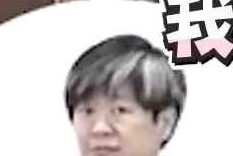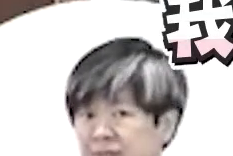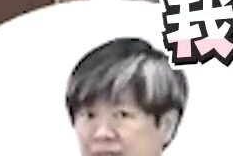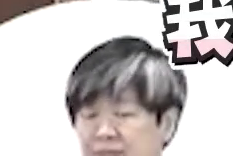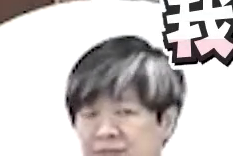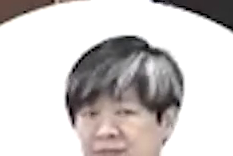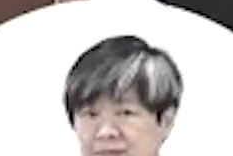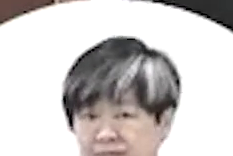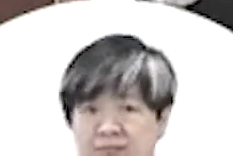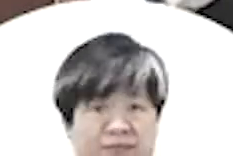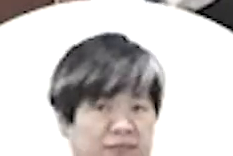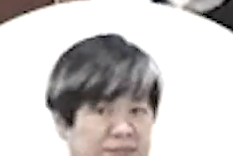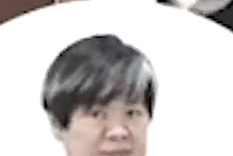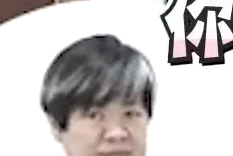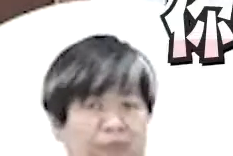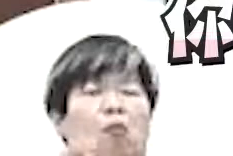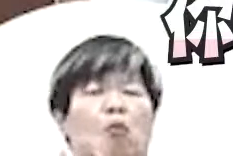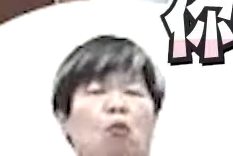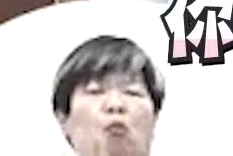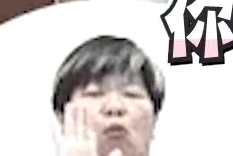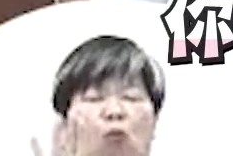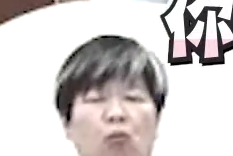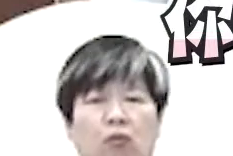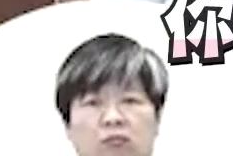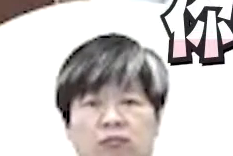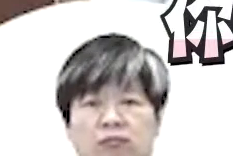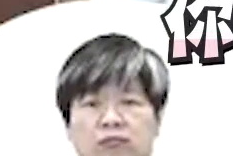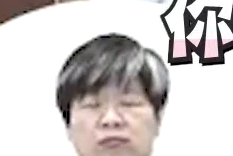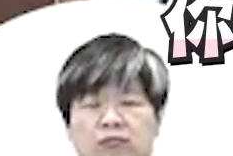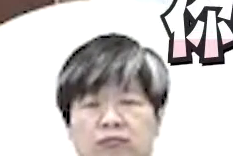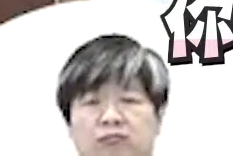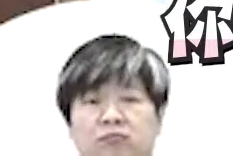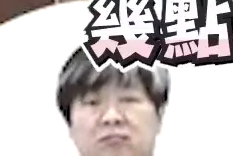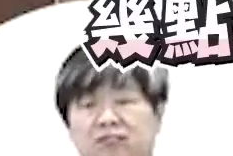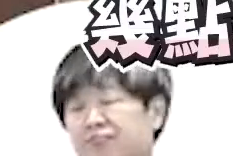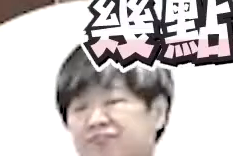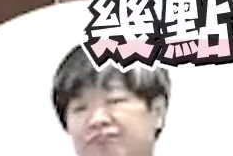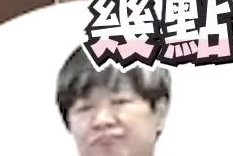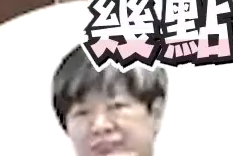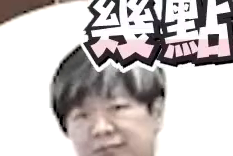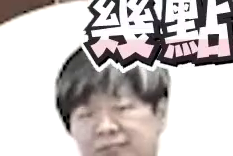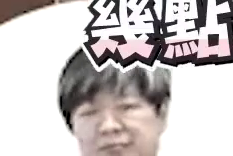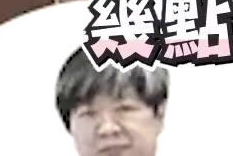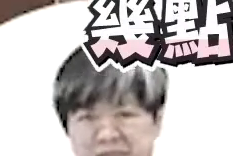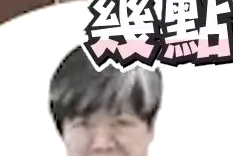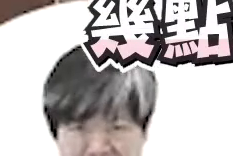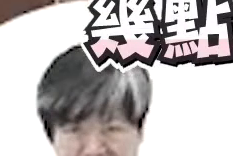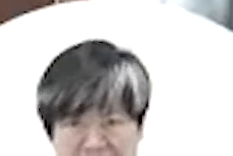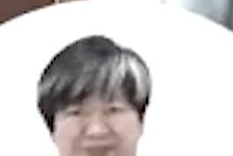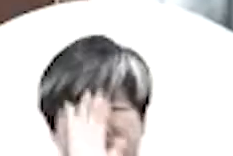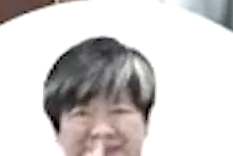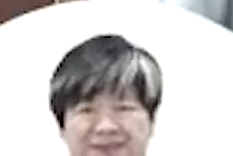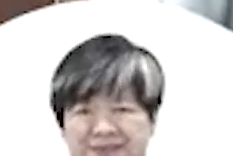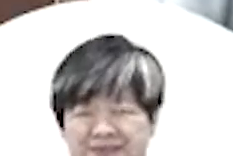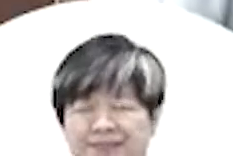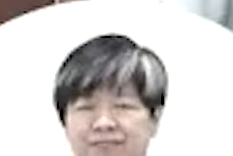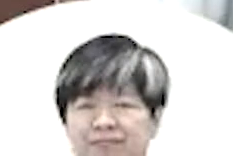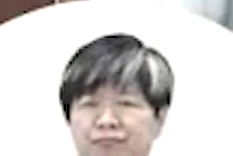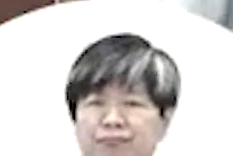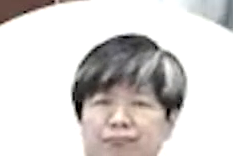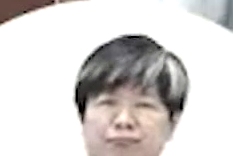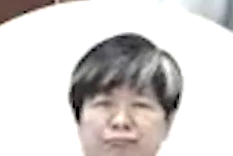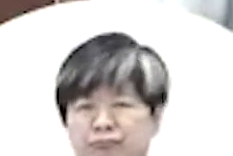极团的协会我就给你补助啊，你派教官去教他们太极拳啊，几点把他们全部找下来找太极拳，他也乐